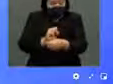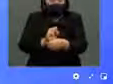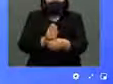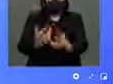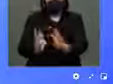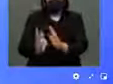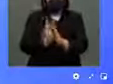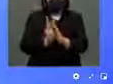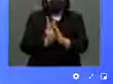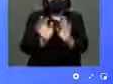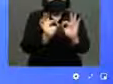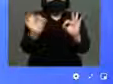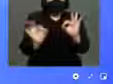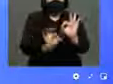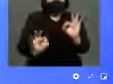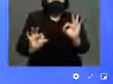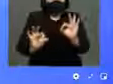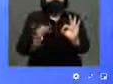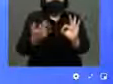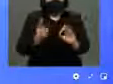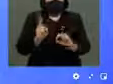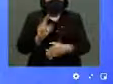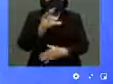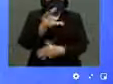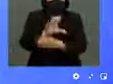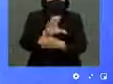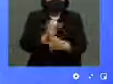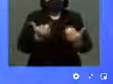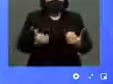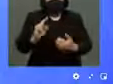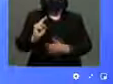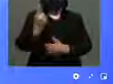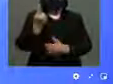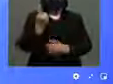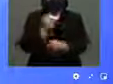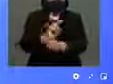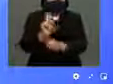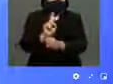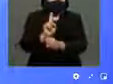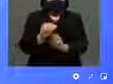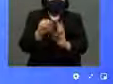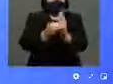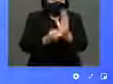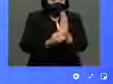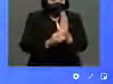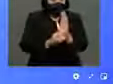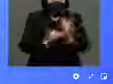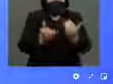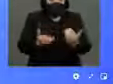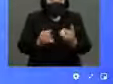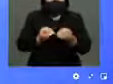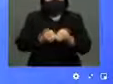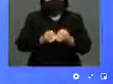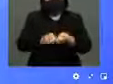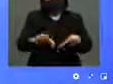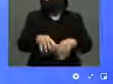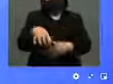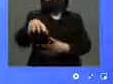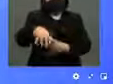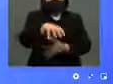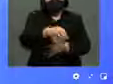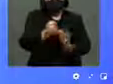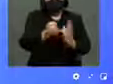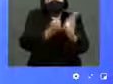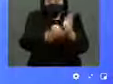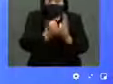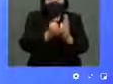กำหนดต่างๆนำมาสู่การบังคับใช้จริงจะมีแนวทางอย่างไรเนื่องจากว่าตอนนี้สถานการณ์การแพร่ระบาดโดยเฉพาะในกรุงเทพและปริมณฑ